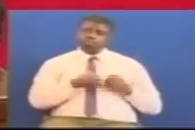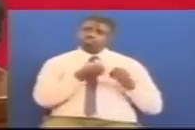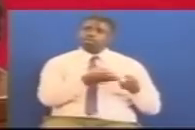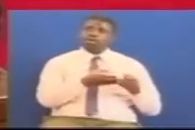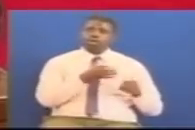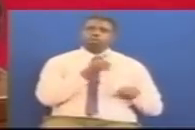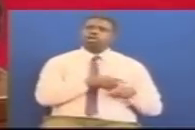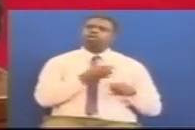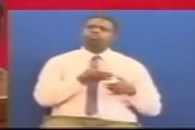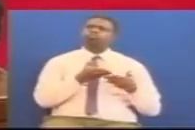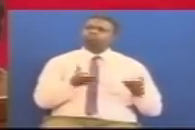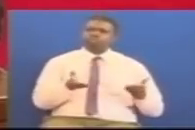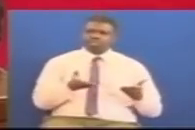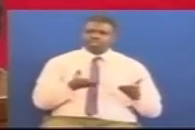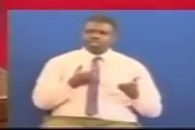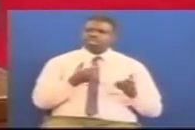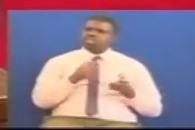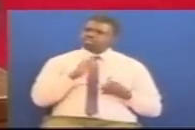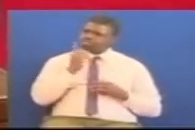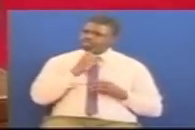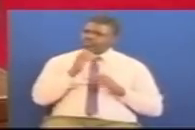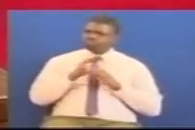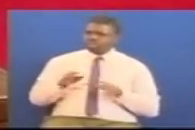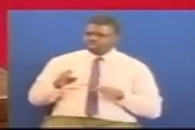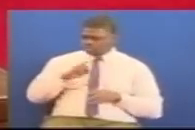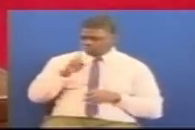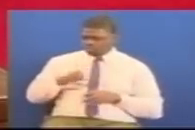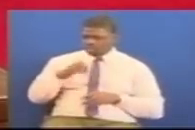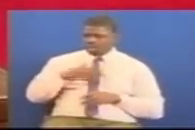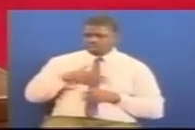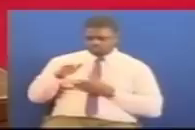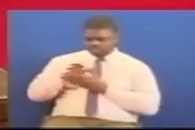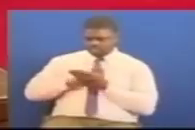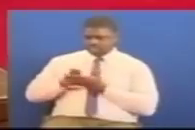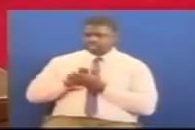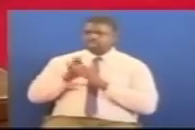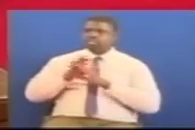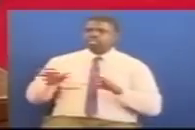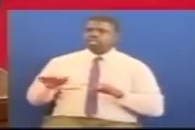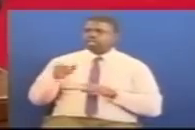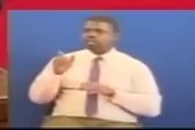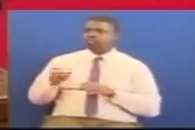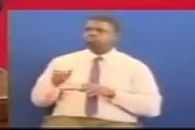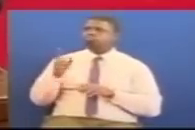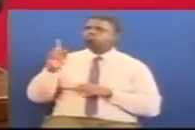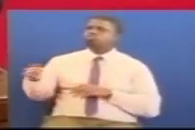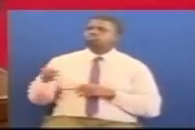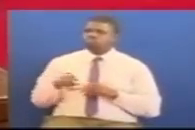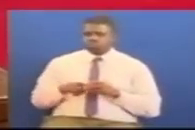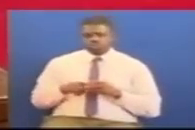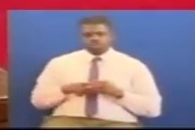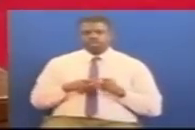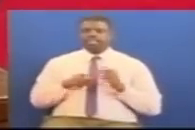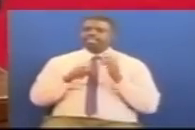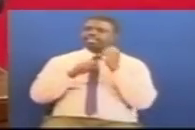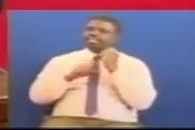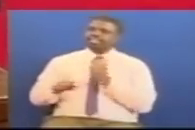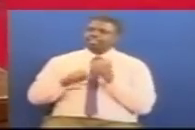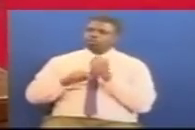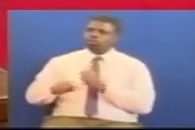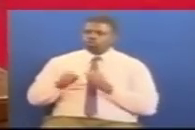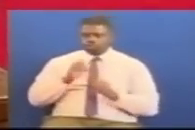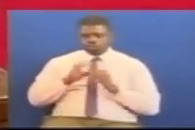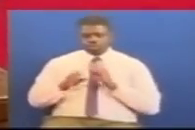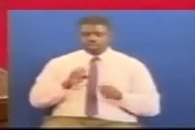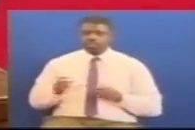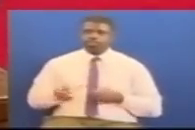wowote, Mheshimiwa Mwenyekiti, kama nilivyojibu katika swali langu la msingi, tayari mkandarasi yupo, ameshajulikana ni Tigo, na atapeleka